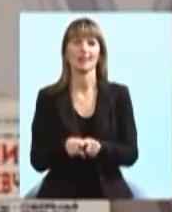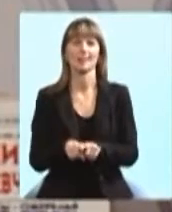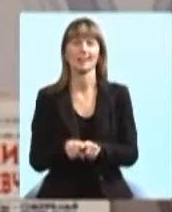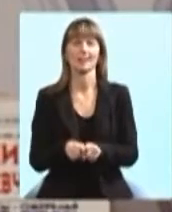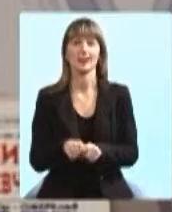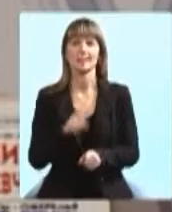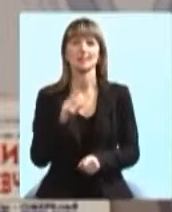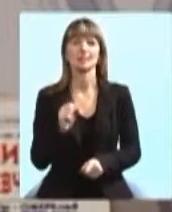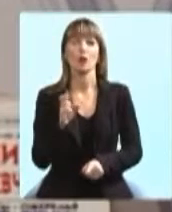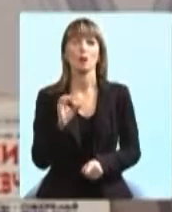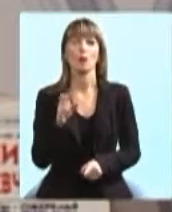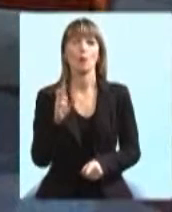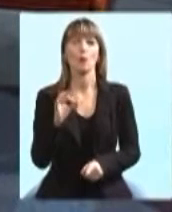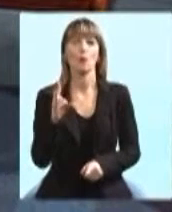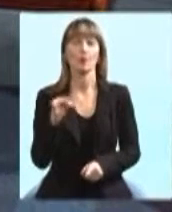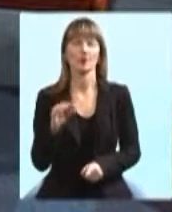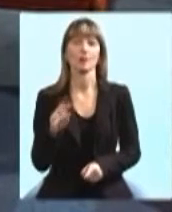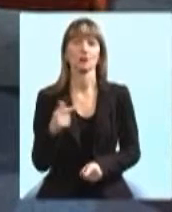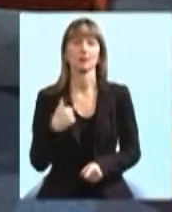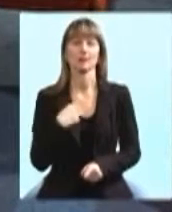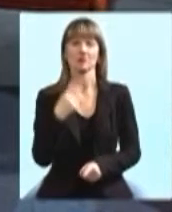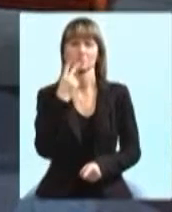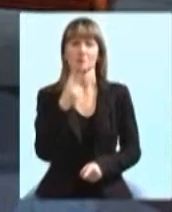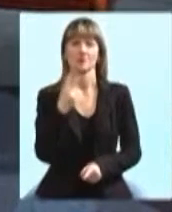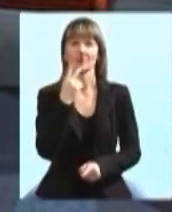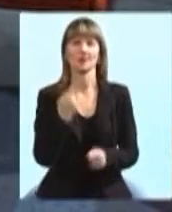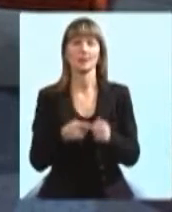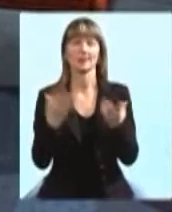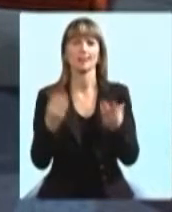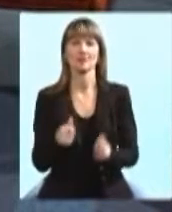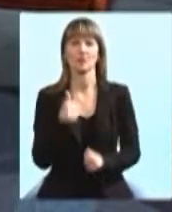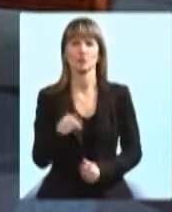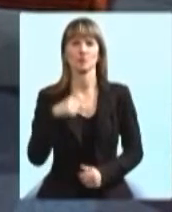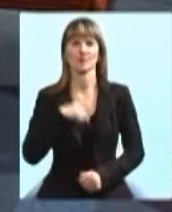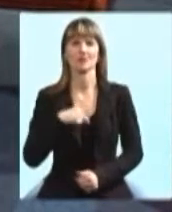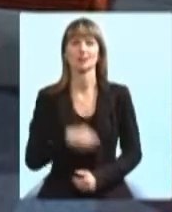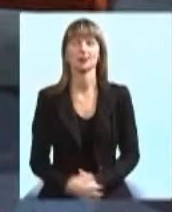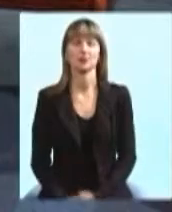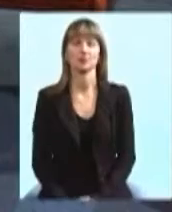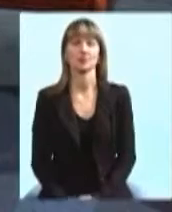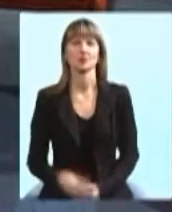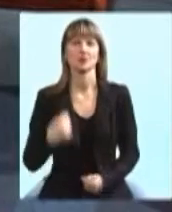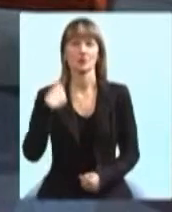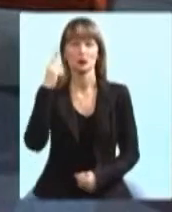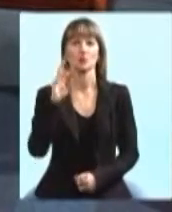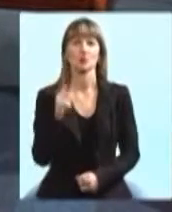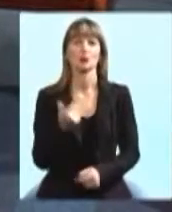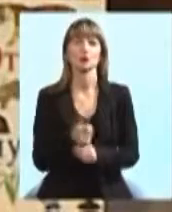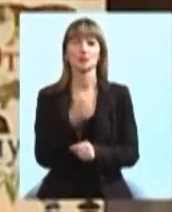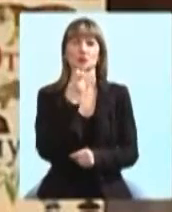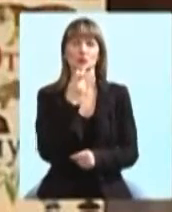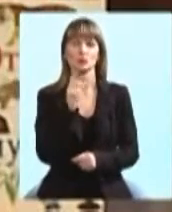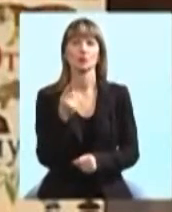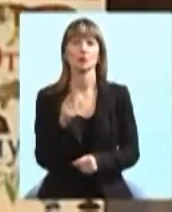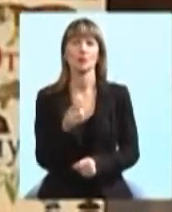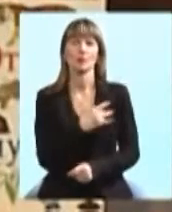забобони, які б нас спонукали дивитись у цей день з якимось таким гарним настроєм? Мне кажется, было бы очень смешно, так